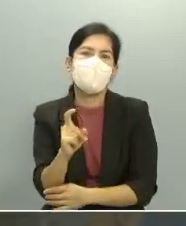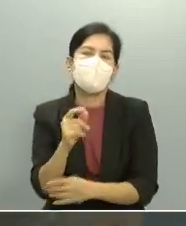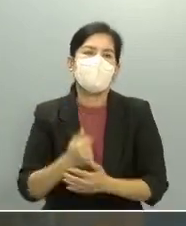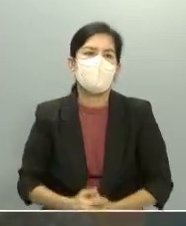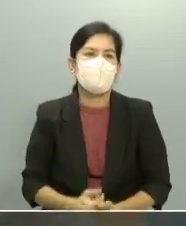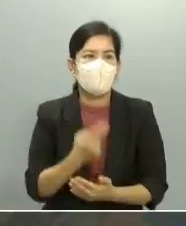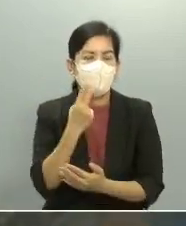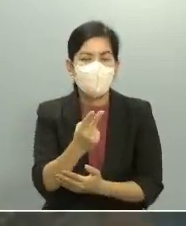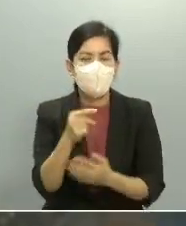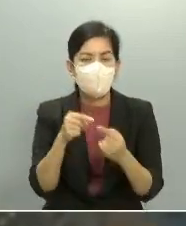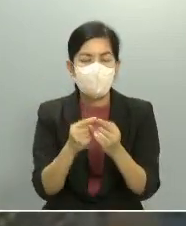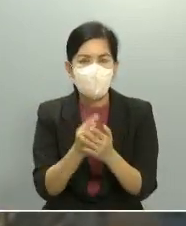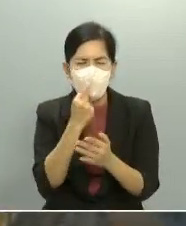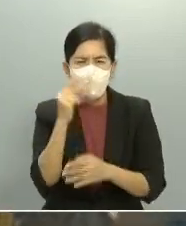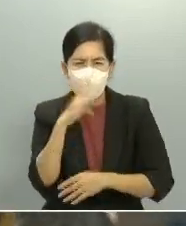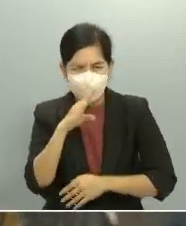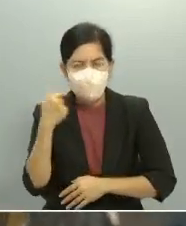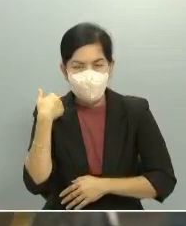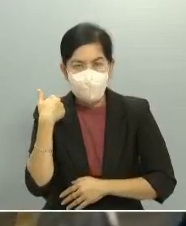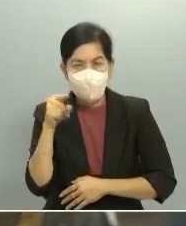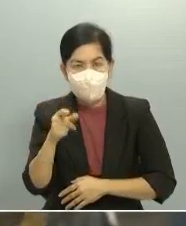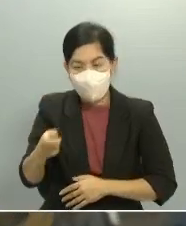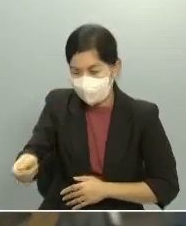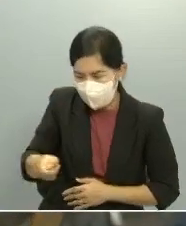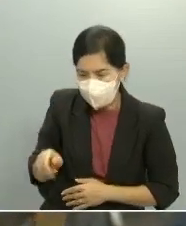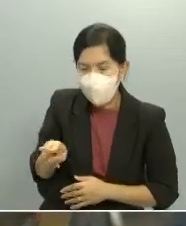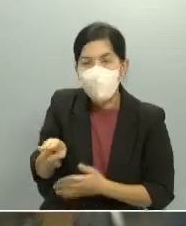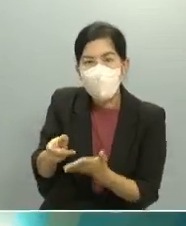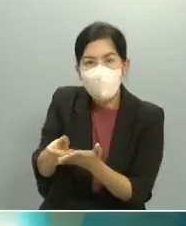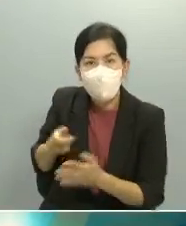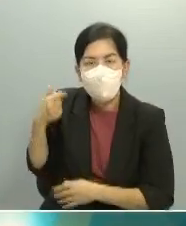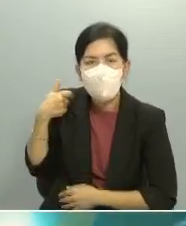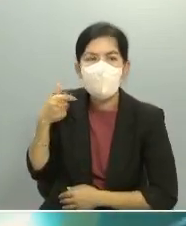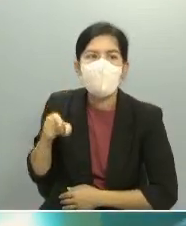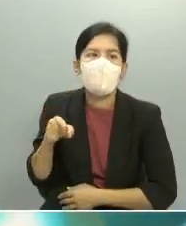งปลั๊กออกอะค่ะแล้วก็โทรแจ้ง1669ไฟน่าจะรั่วแล้วก็มาช็อตผู้ตายเสียชีวิต